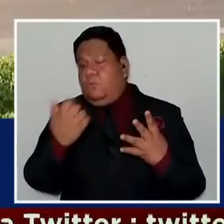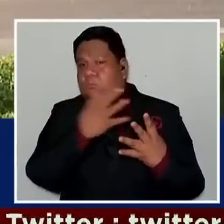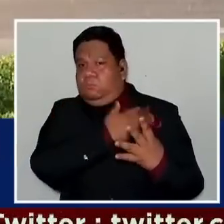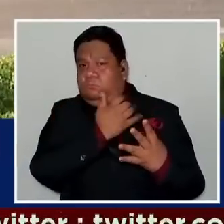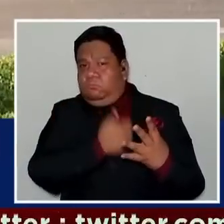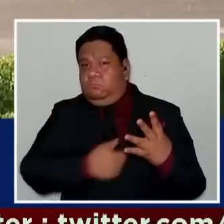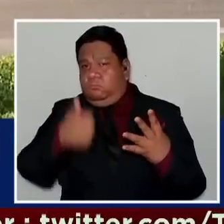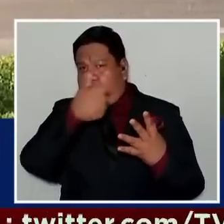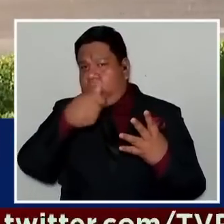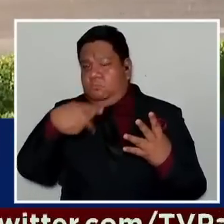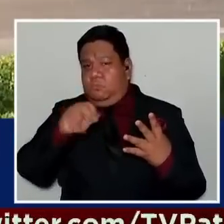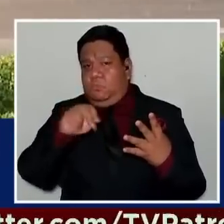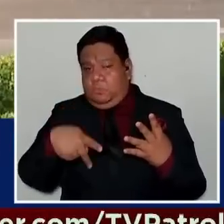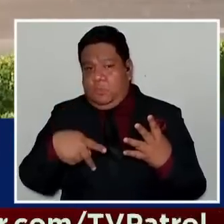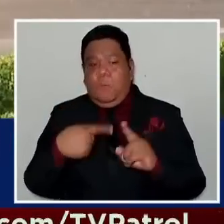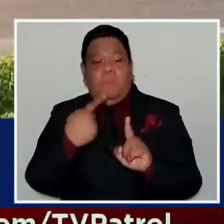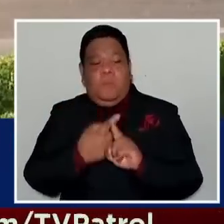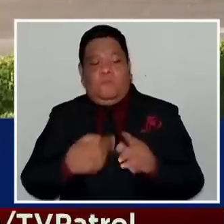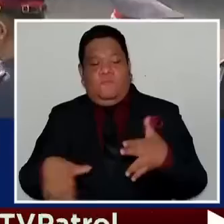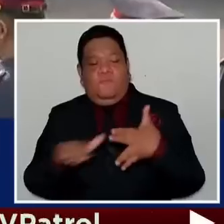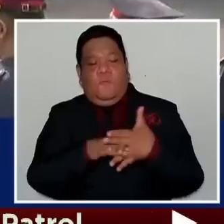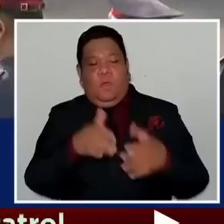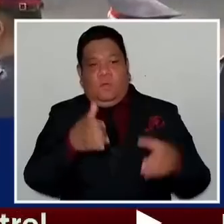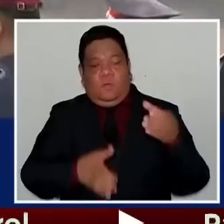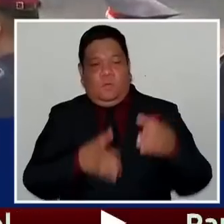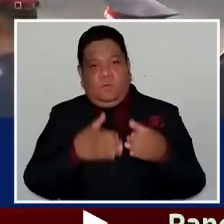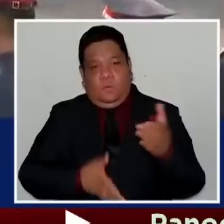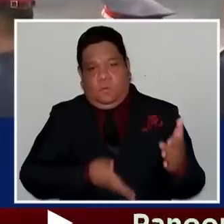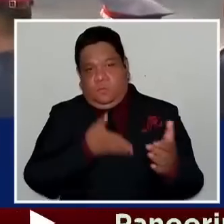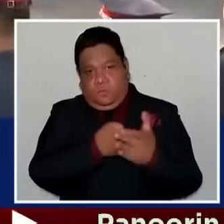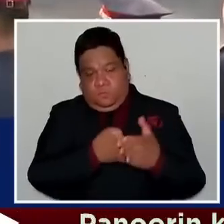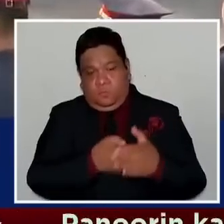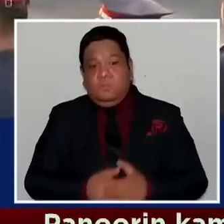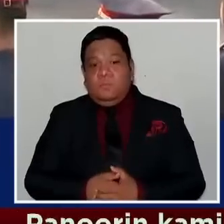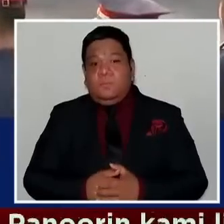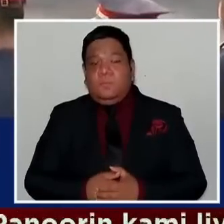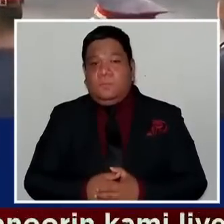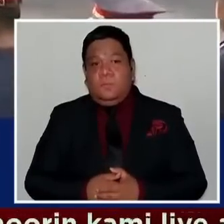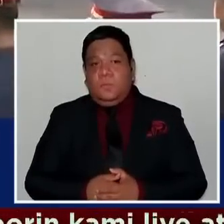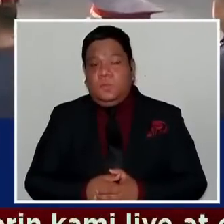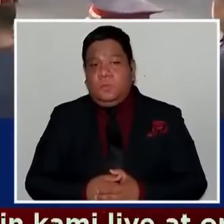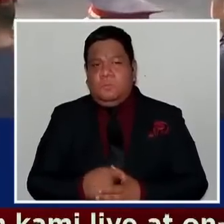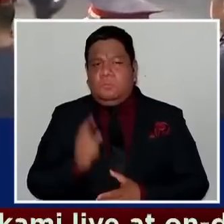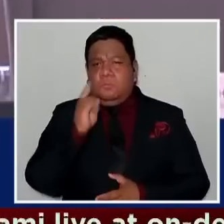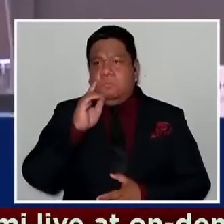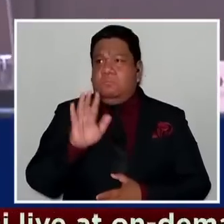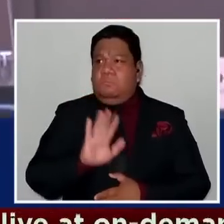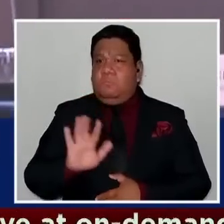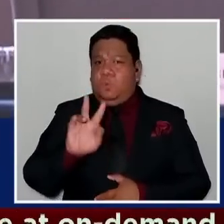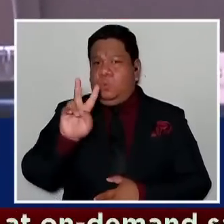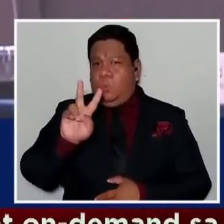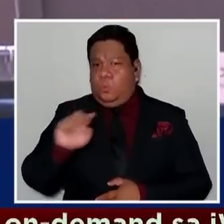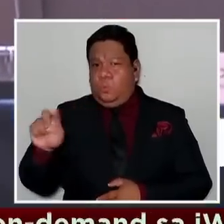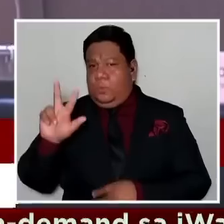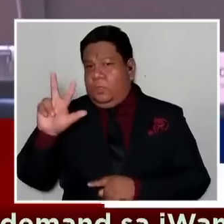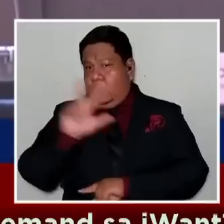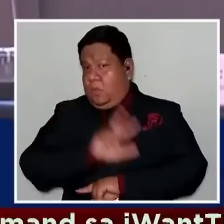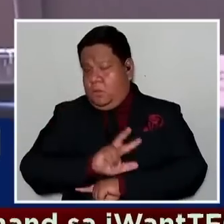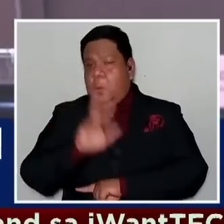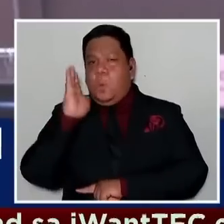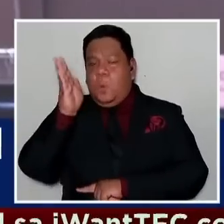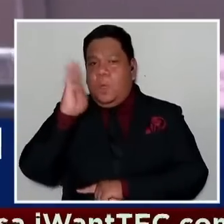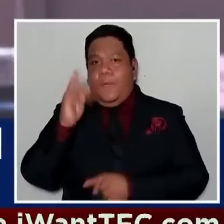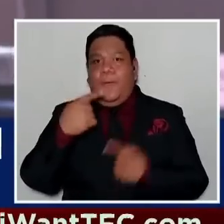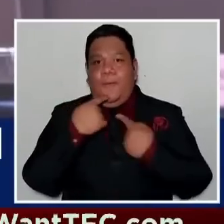kasong administratibo laban sa mga ito. Sa loob ng 2 hanggang 3 araw, mag-aanunsyo na rin ang